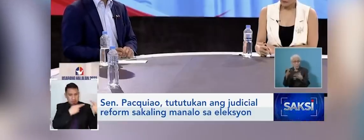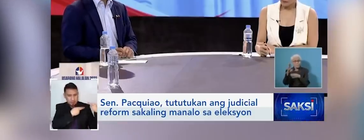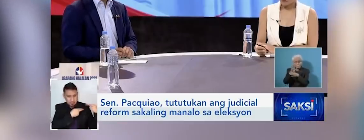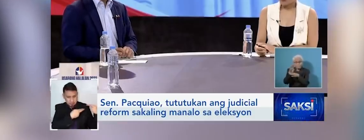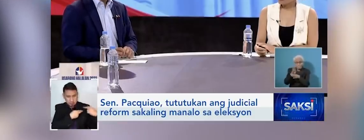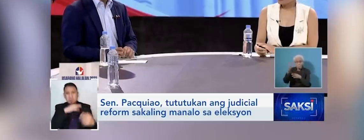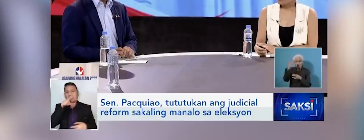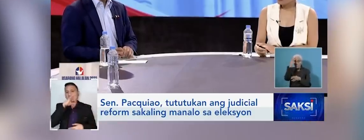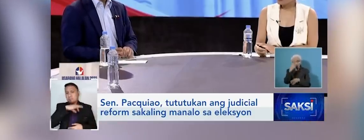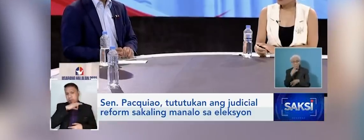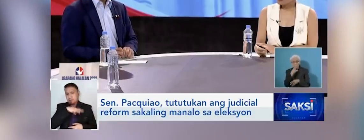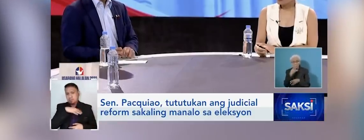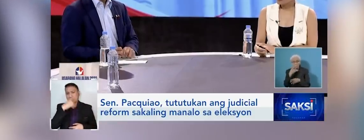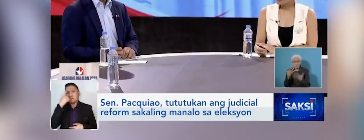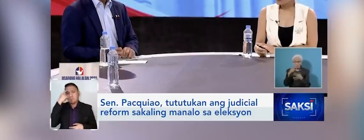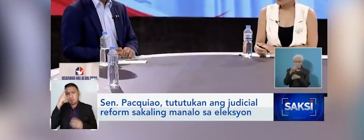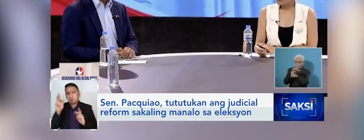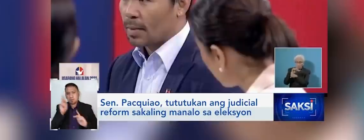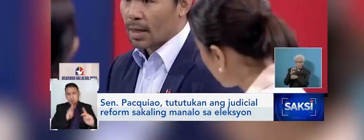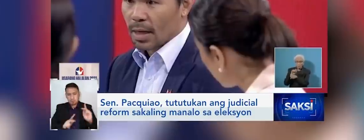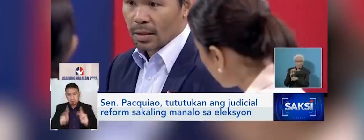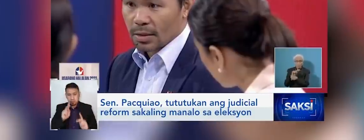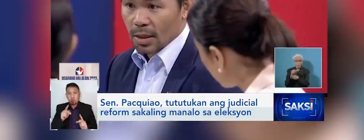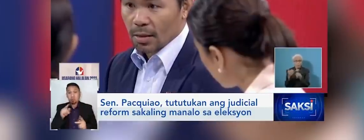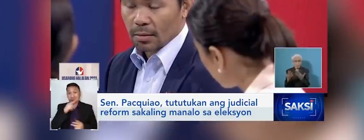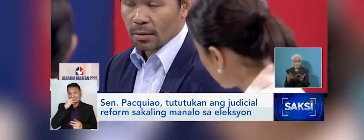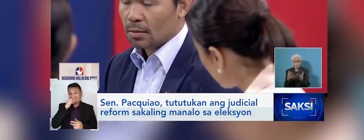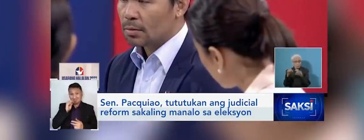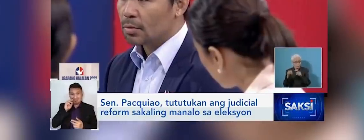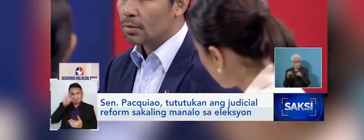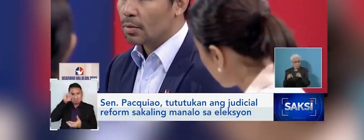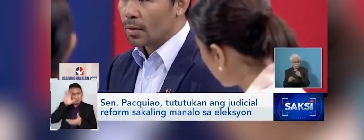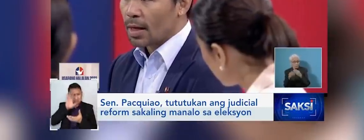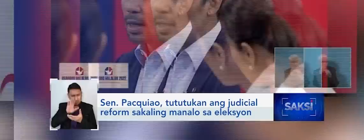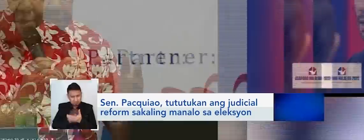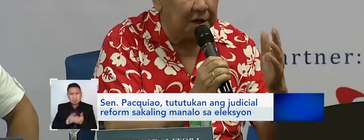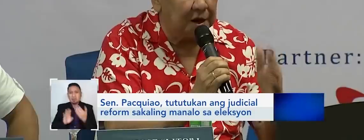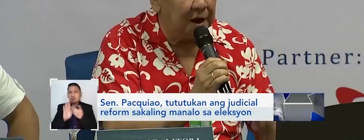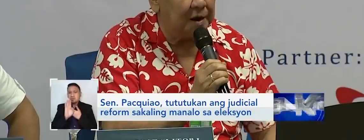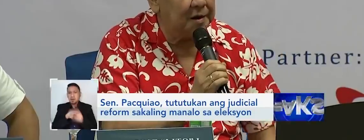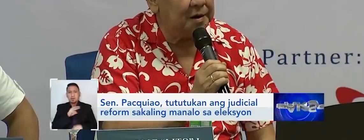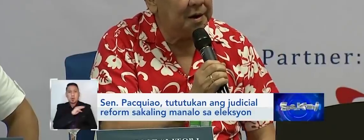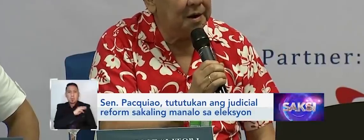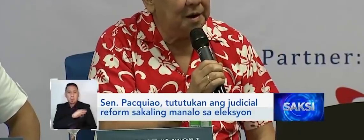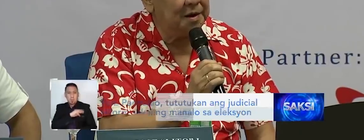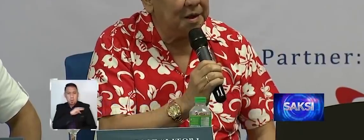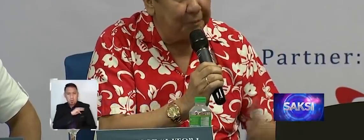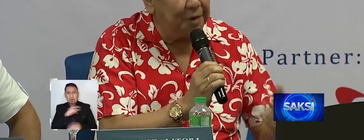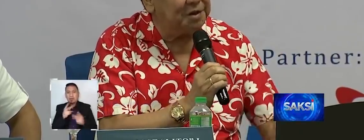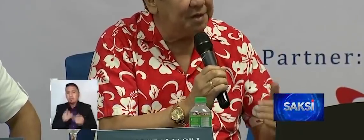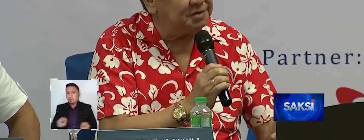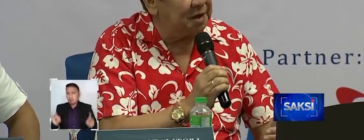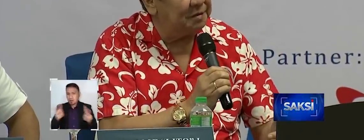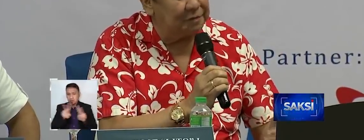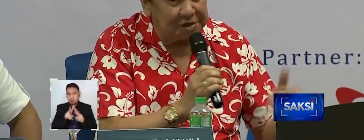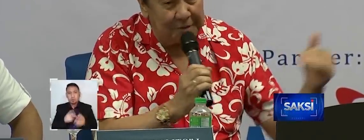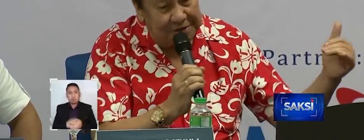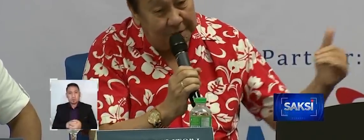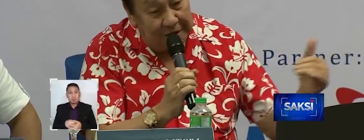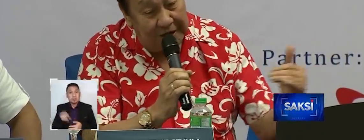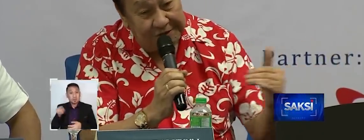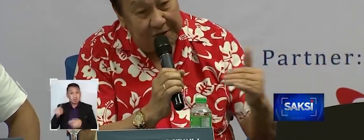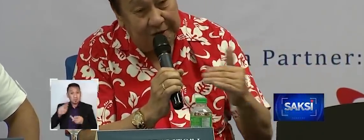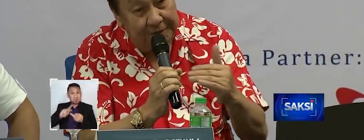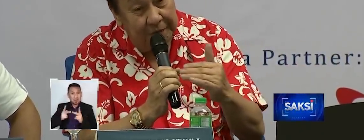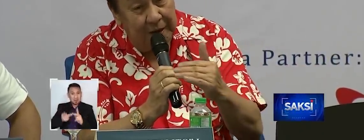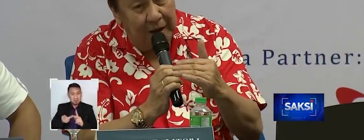mga Pilipino. Naniniwala rin si Pacquiao na mahalagang maibalik ang moral values. Wala namang aktibidad ang kanyang running mate na si